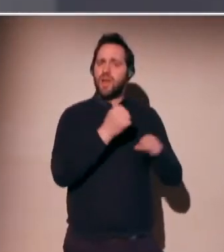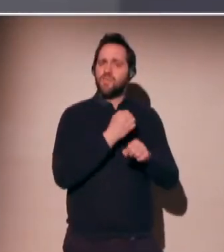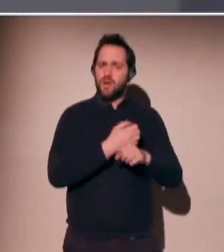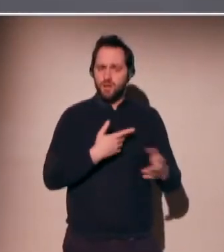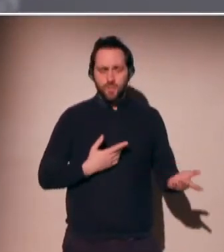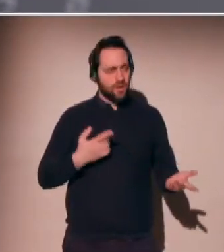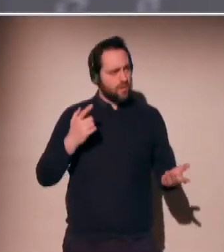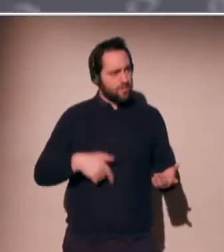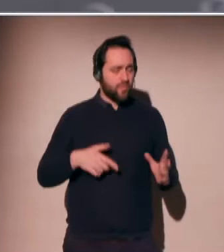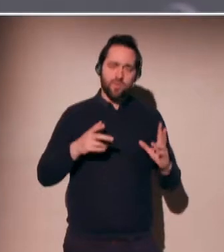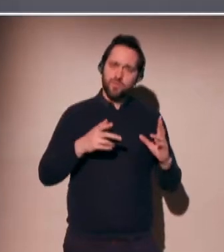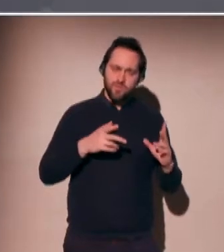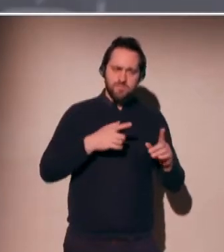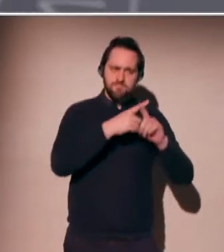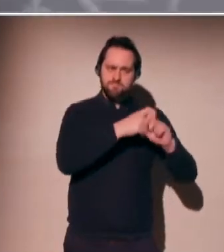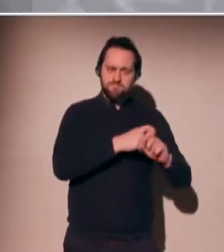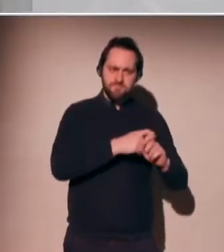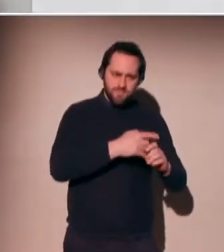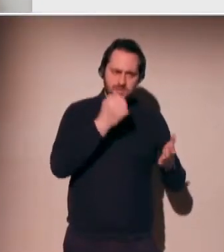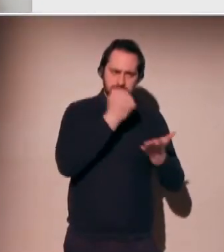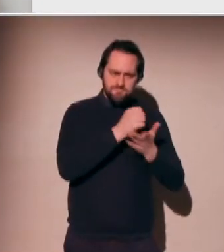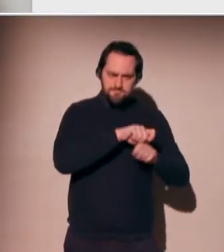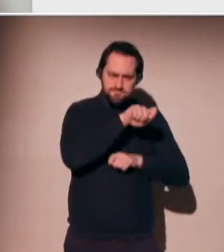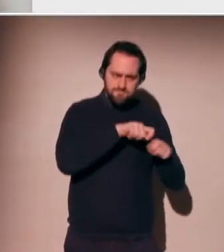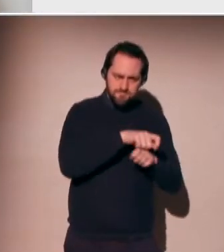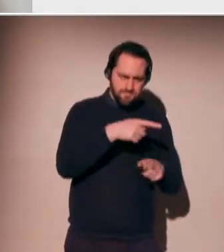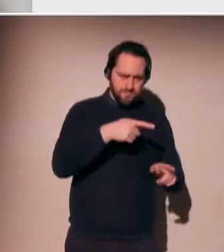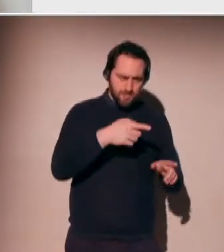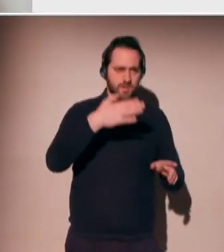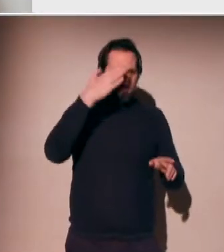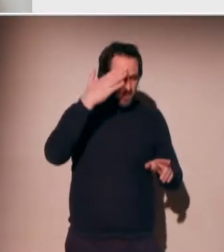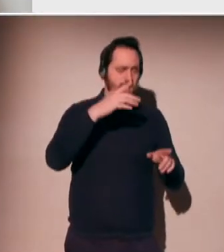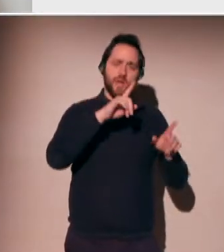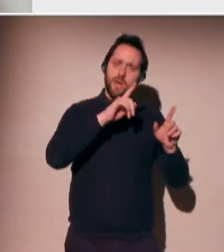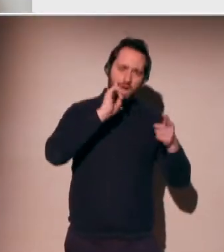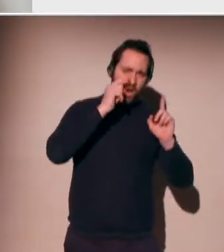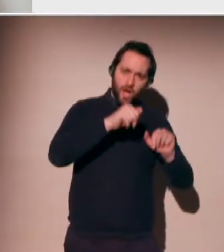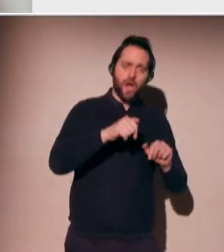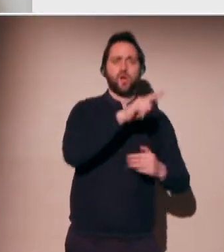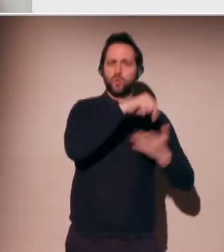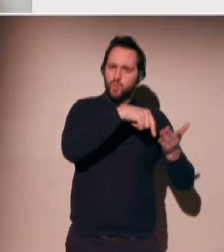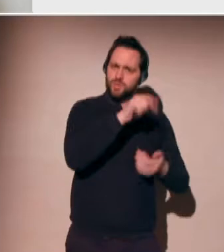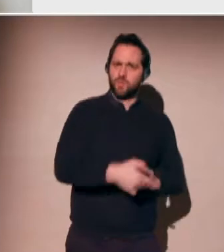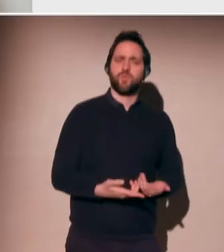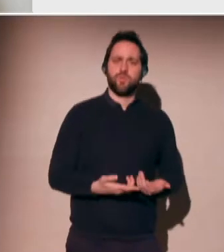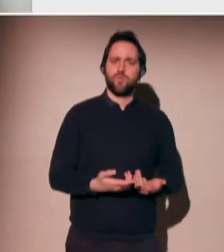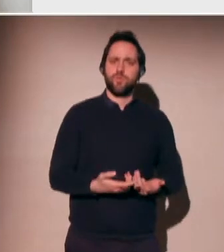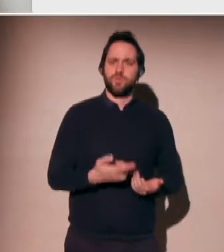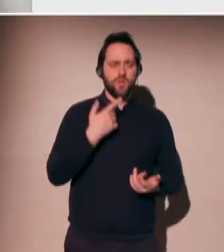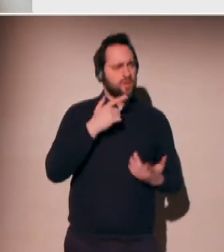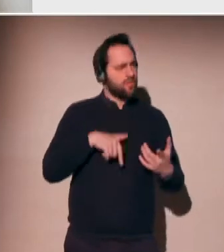si une erreur est commise, il faudrait pouvoir la corriger. Et donc, on devrait demander au